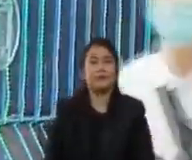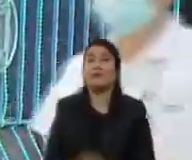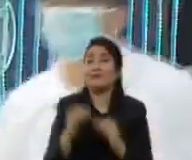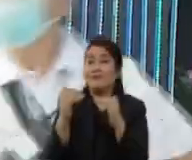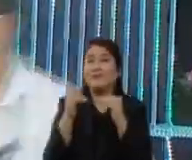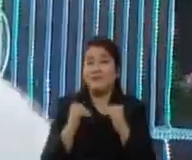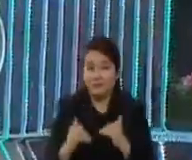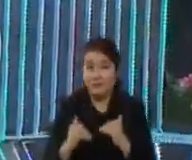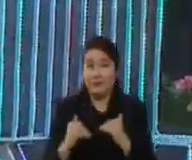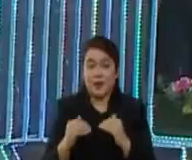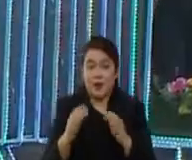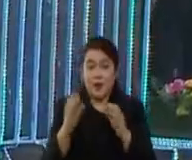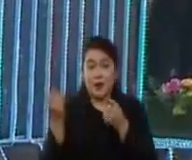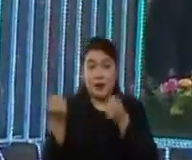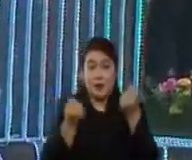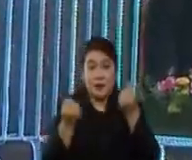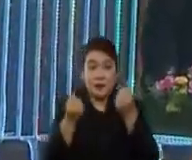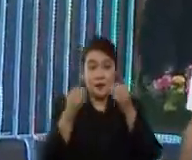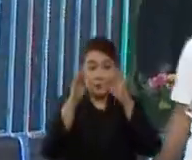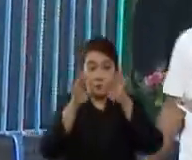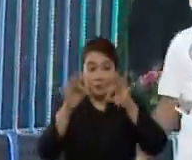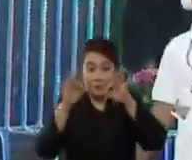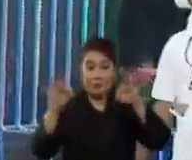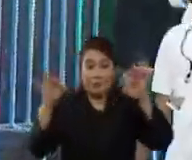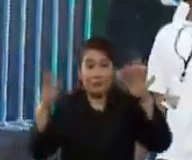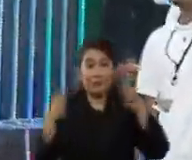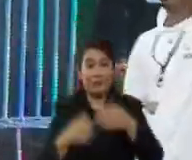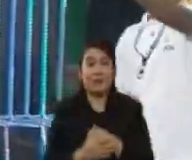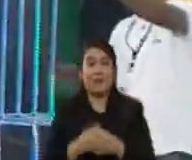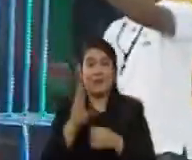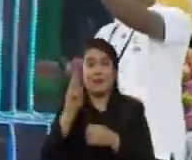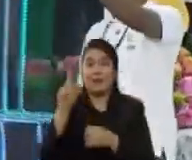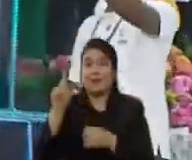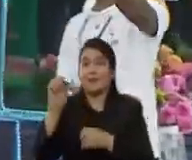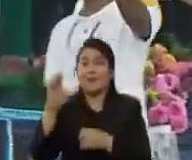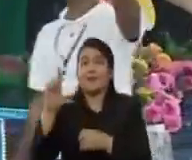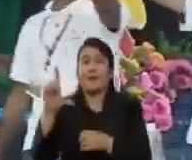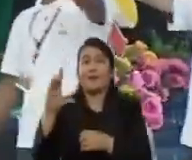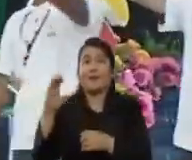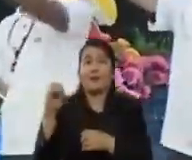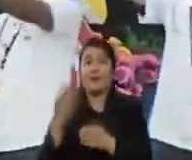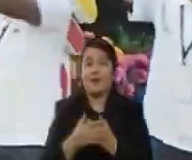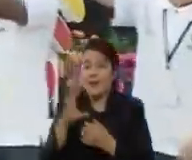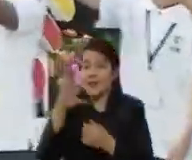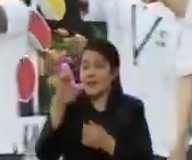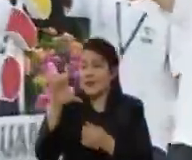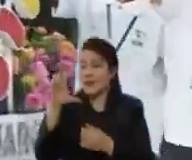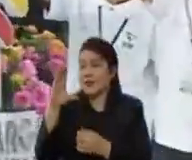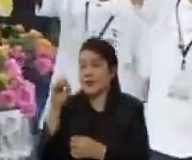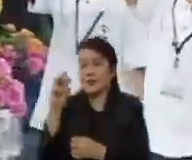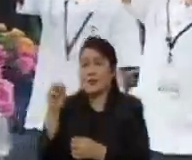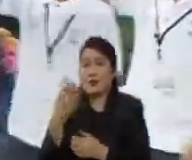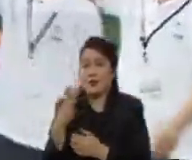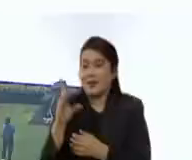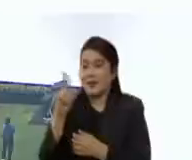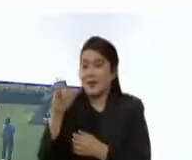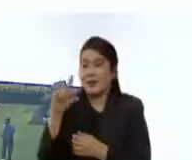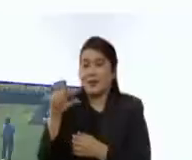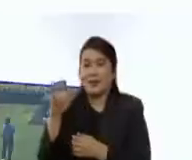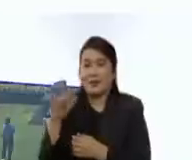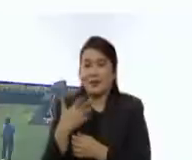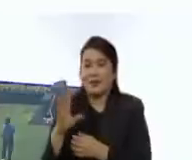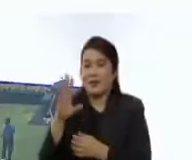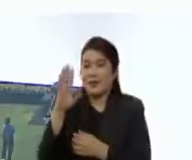Berikut ialah kereta berhias gabungan 6 telco terdiri daripada Celcom, Digi, Telekom Malaysia,